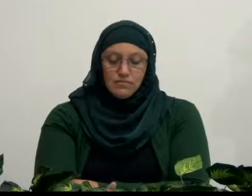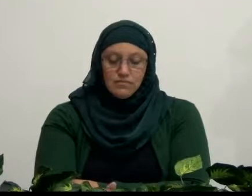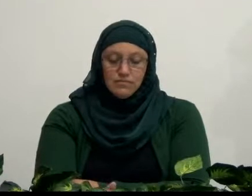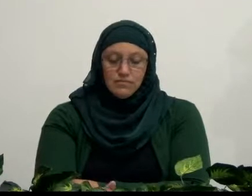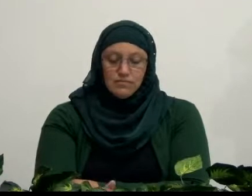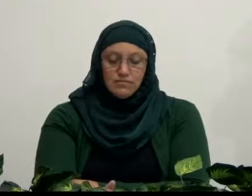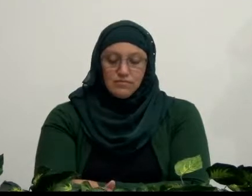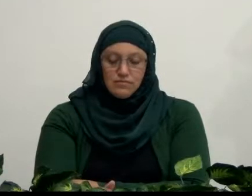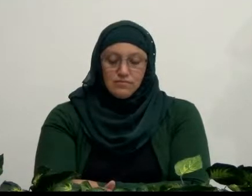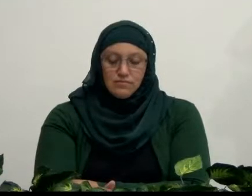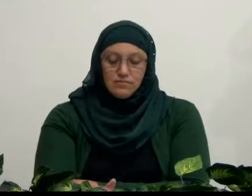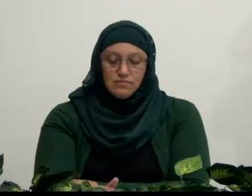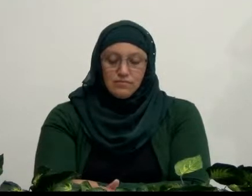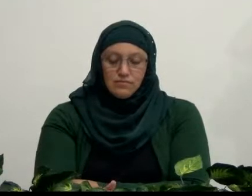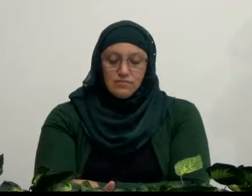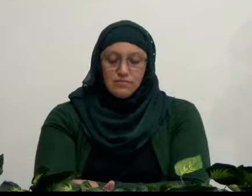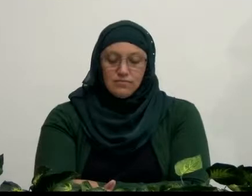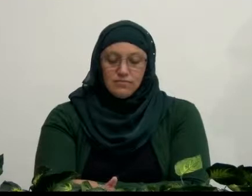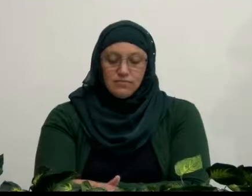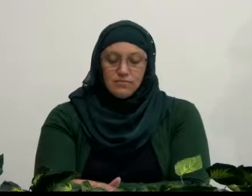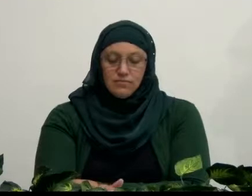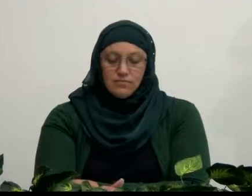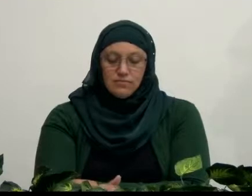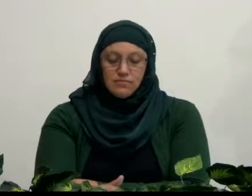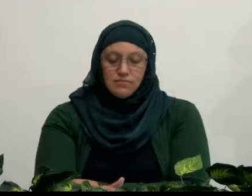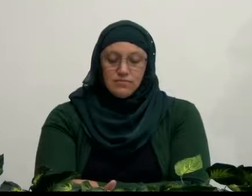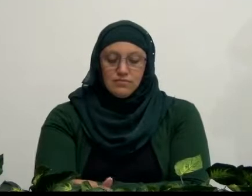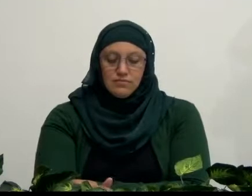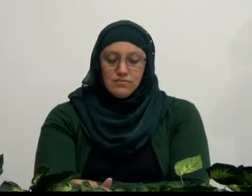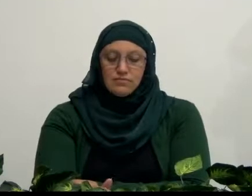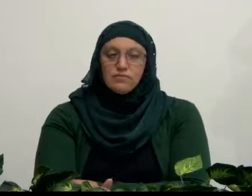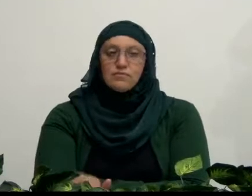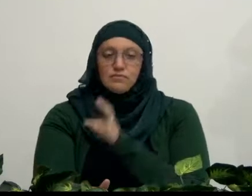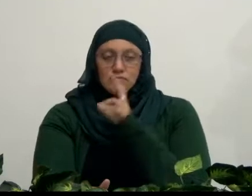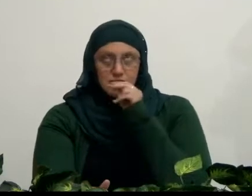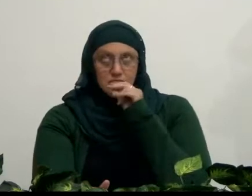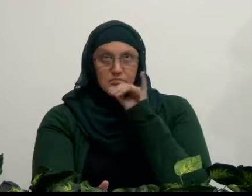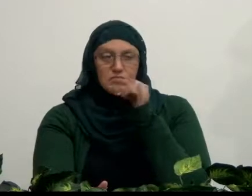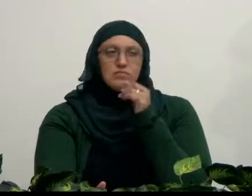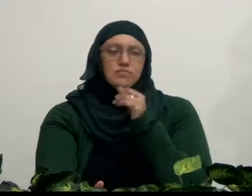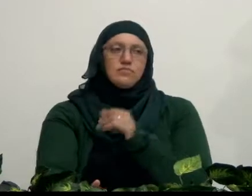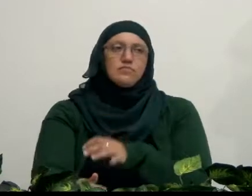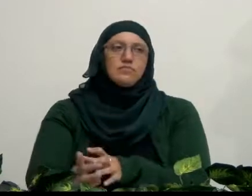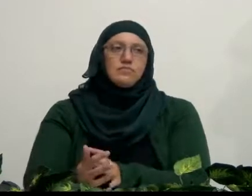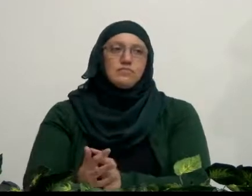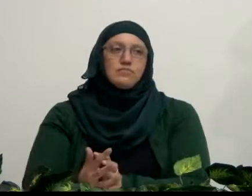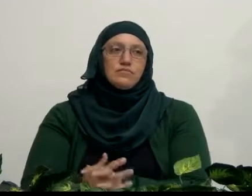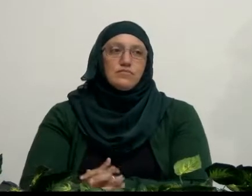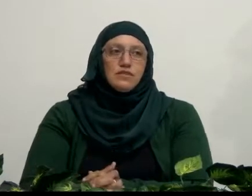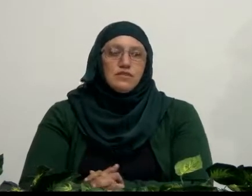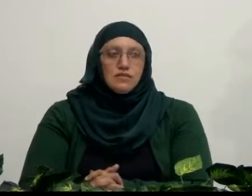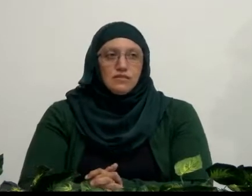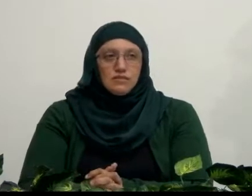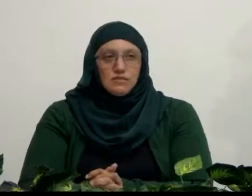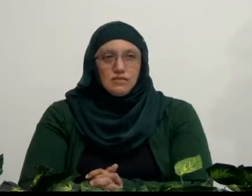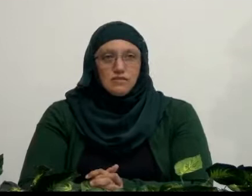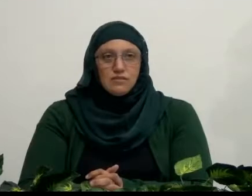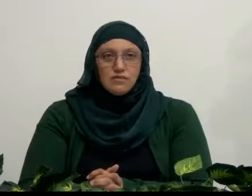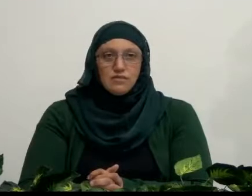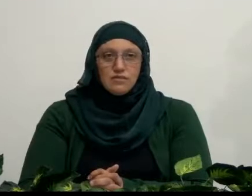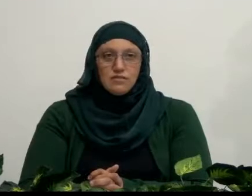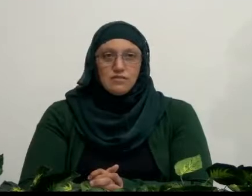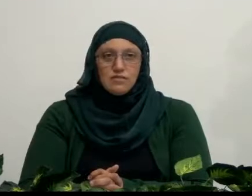با حسین و حسن و زینب و زهرای علی مست